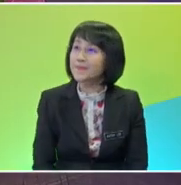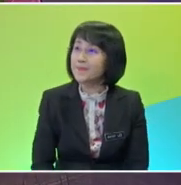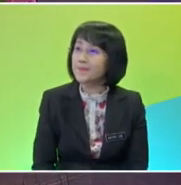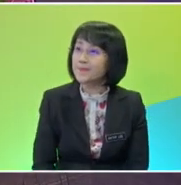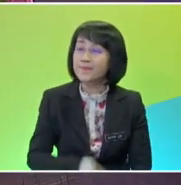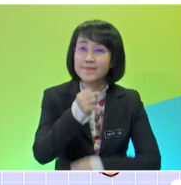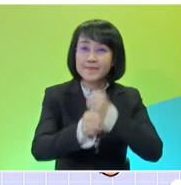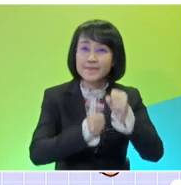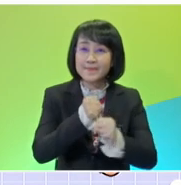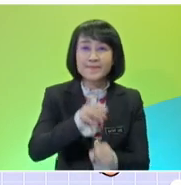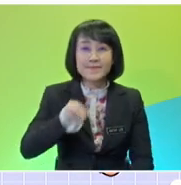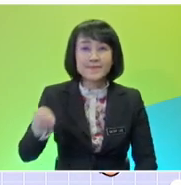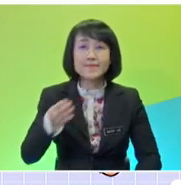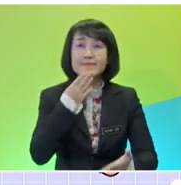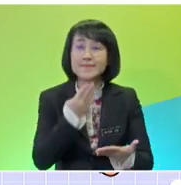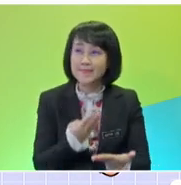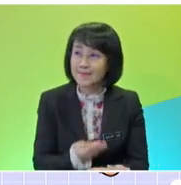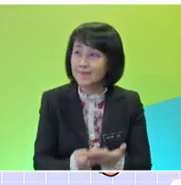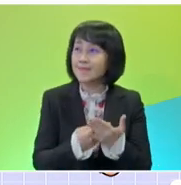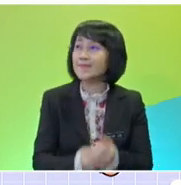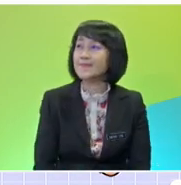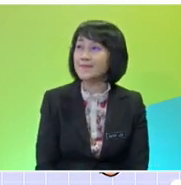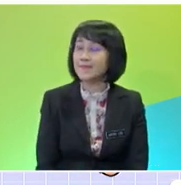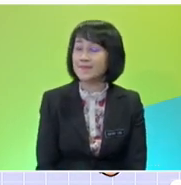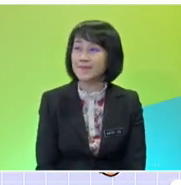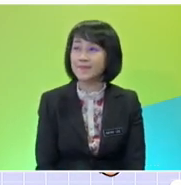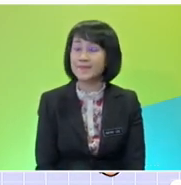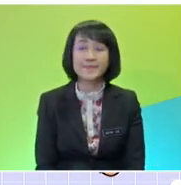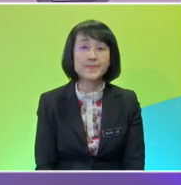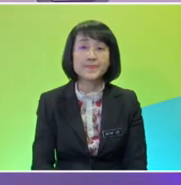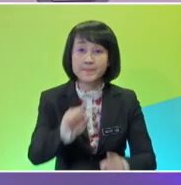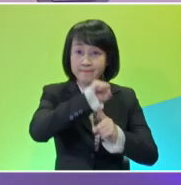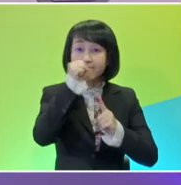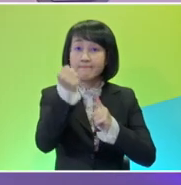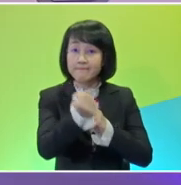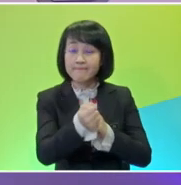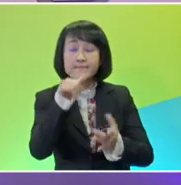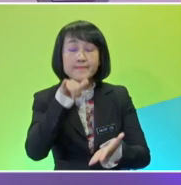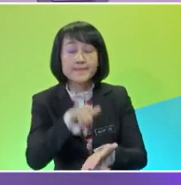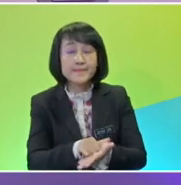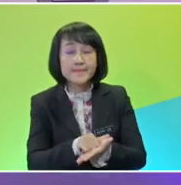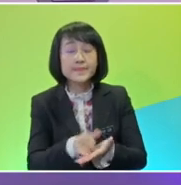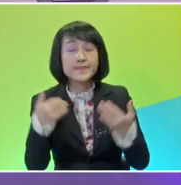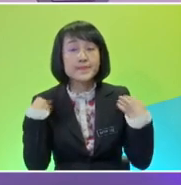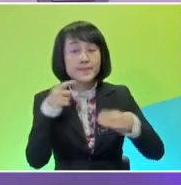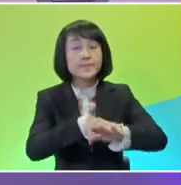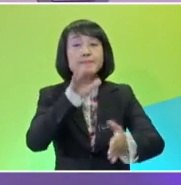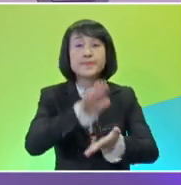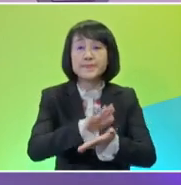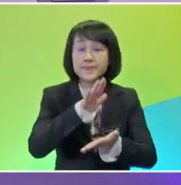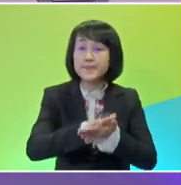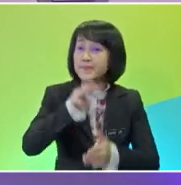murid yang baik jadi murid-murid kalau kita lihat tadi situasi Itu berada di sekolah jadi